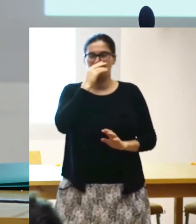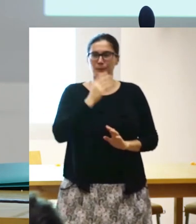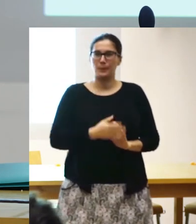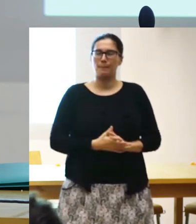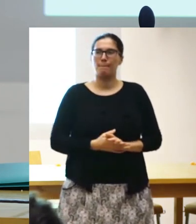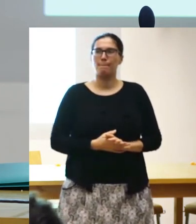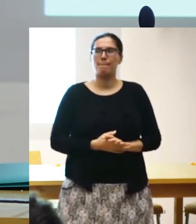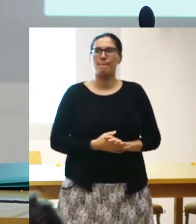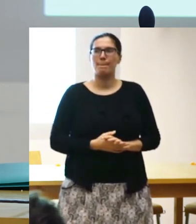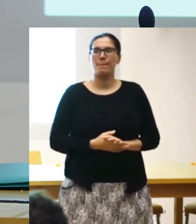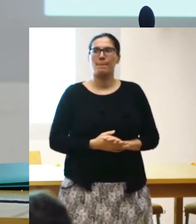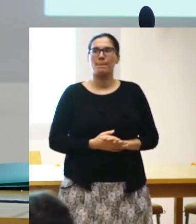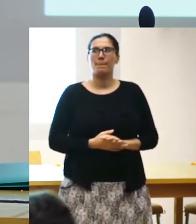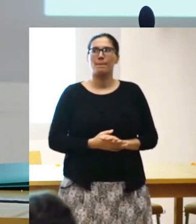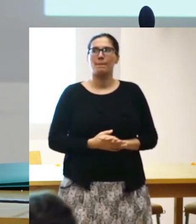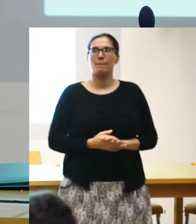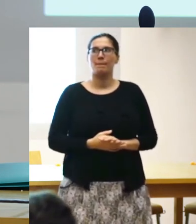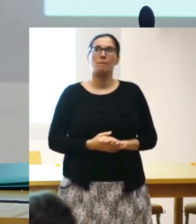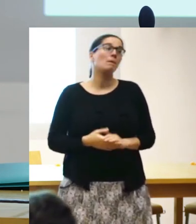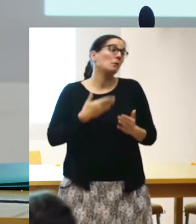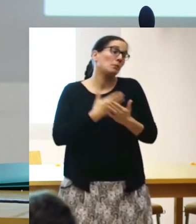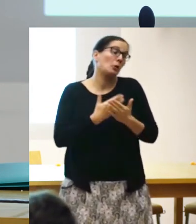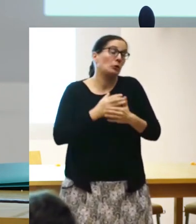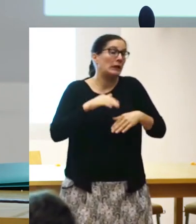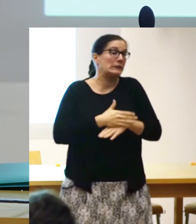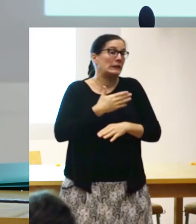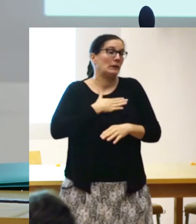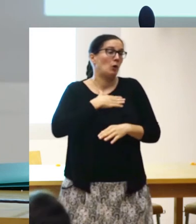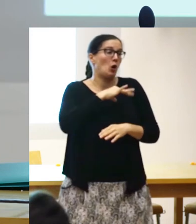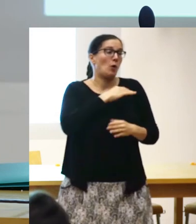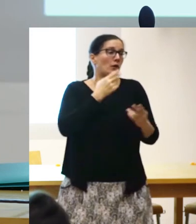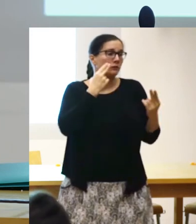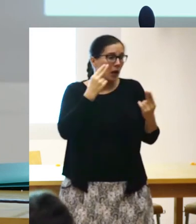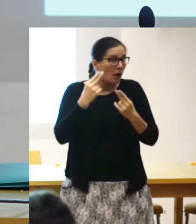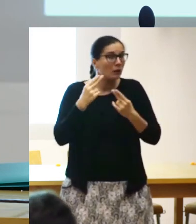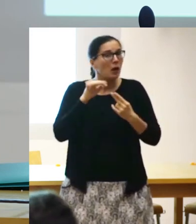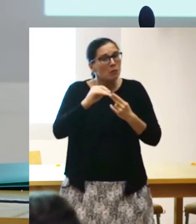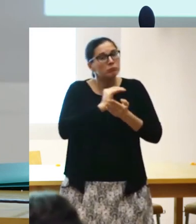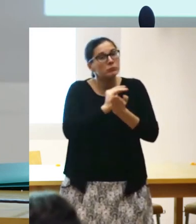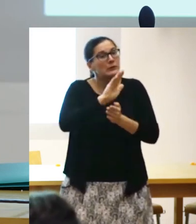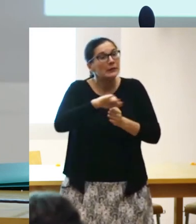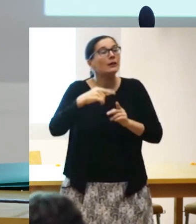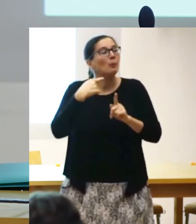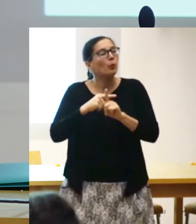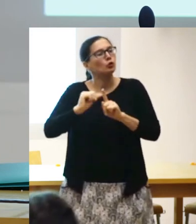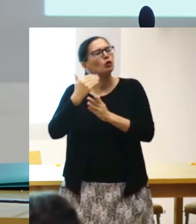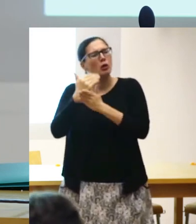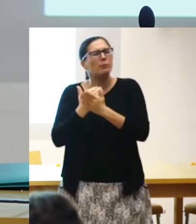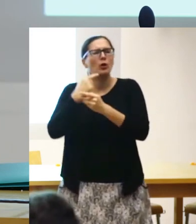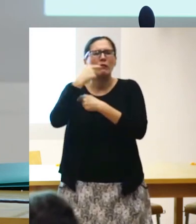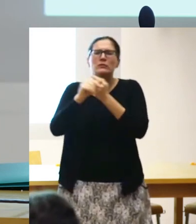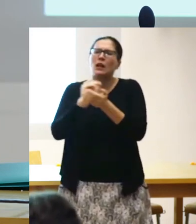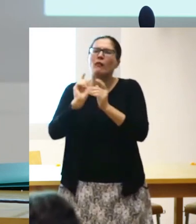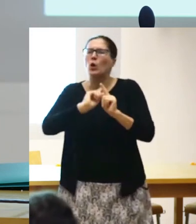to, myslím si, veliká, široká škála programů pro děti, kterou si myslím, že právě ta velká jako